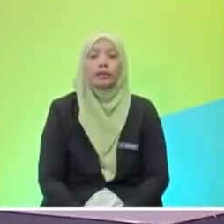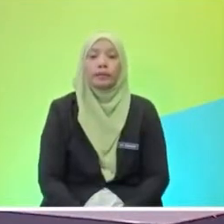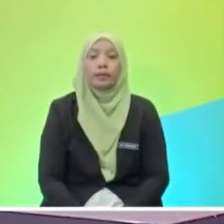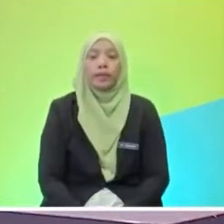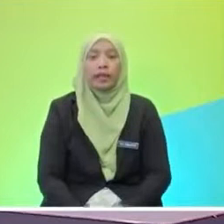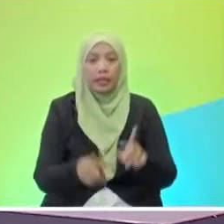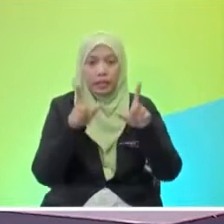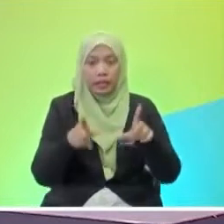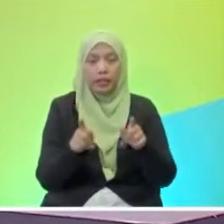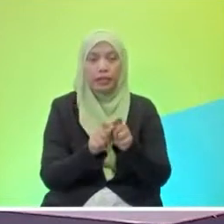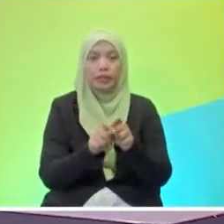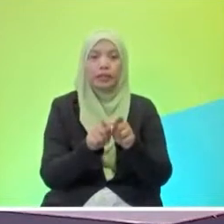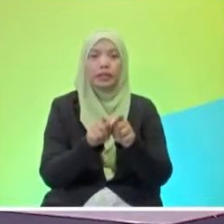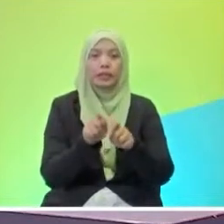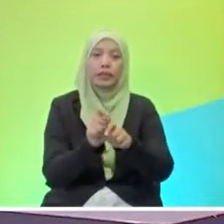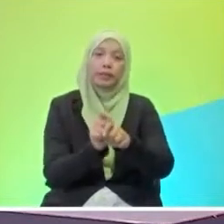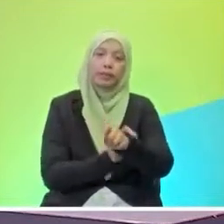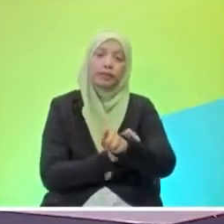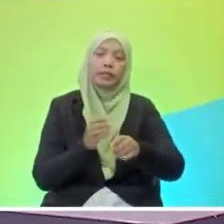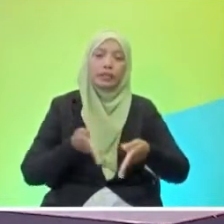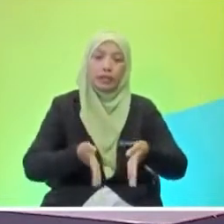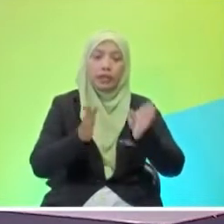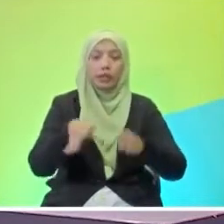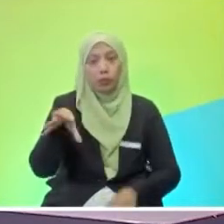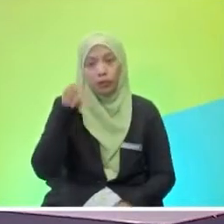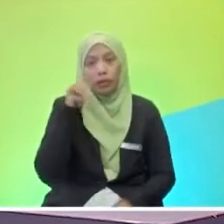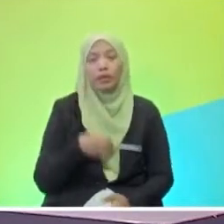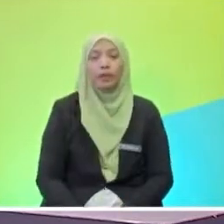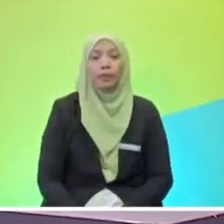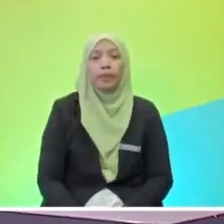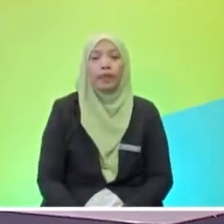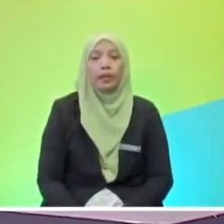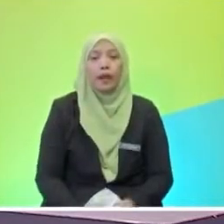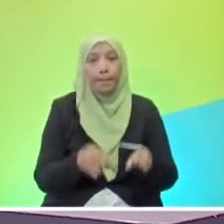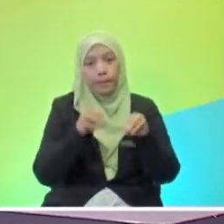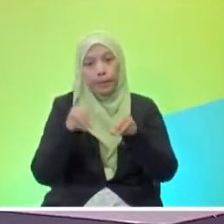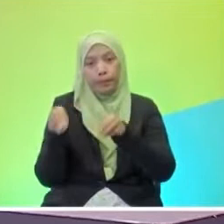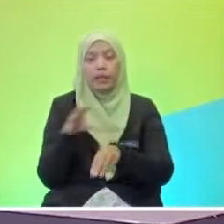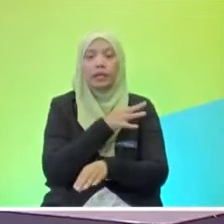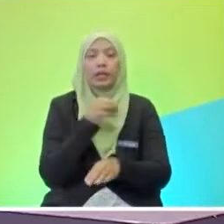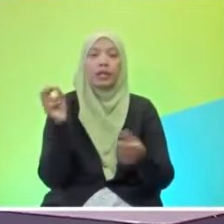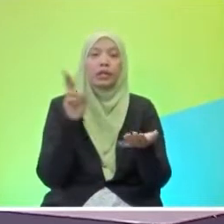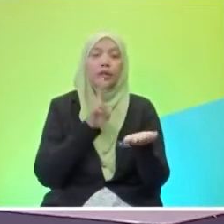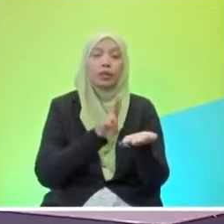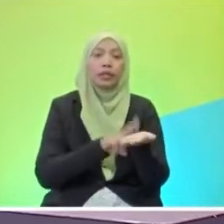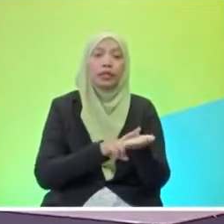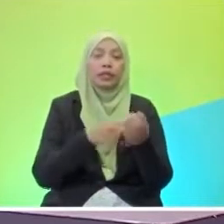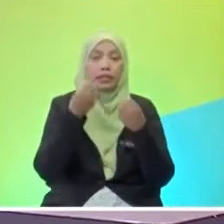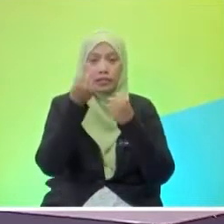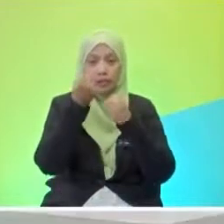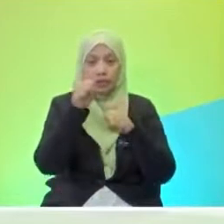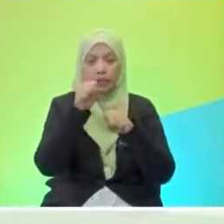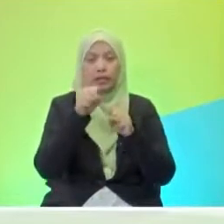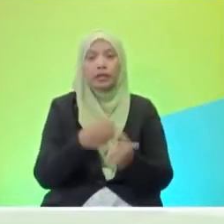letak tepi jalan ambil putih kan Oke pemindahan jerawatan di pusat pemindahan sejak Bila jarak tempat